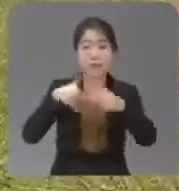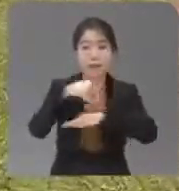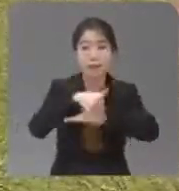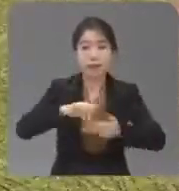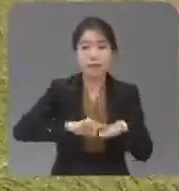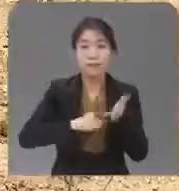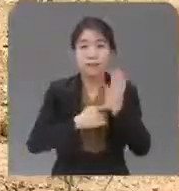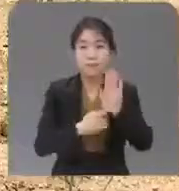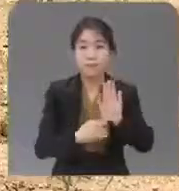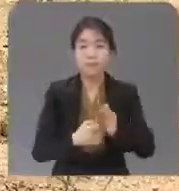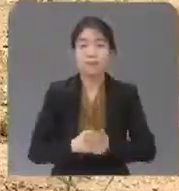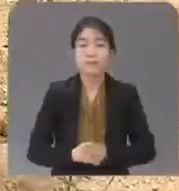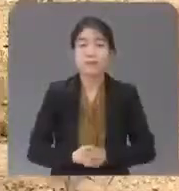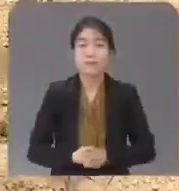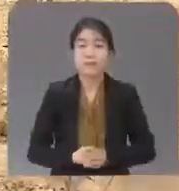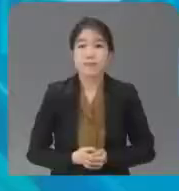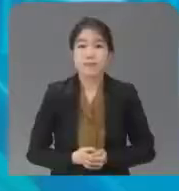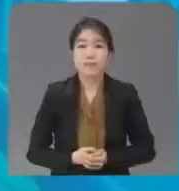밝혔습니다